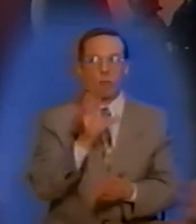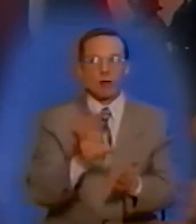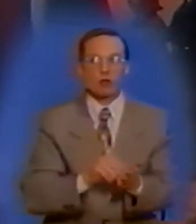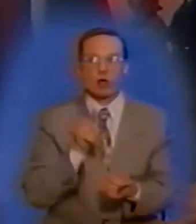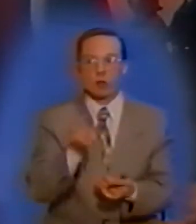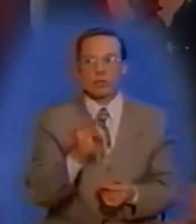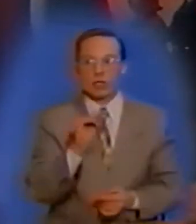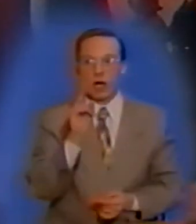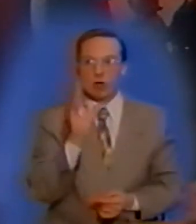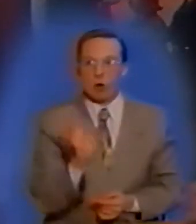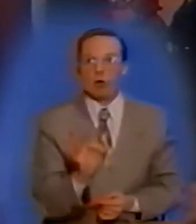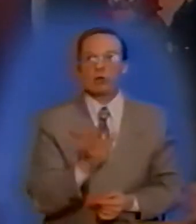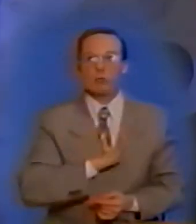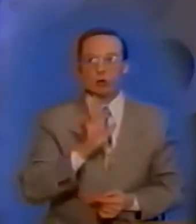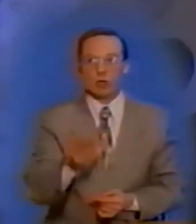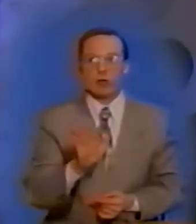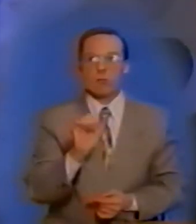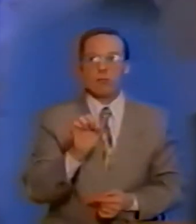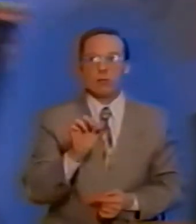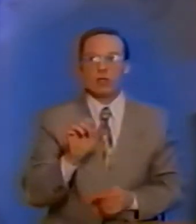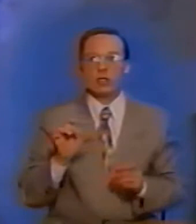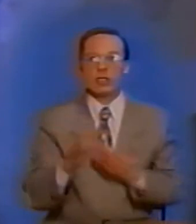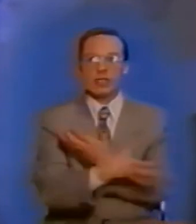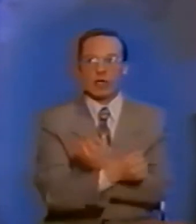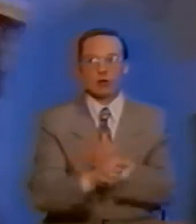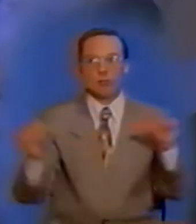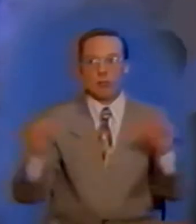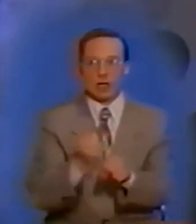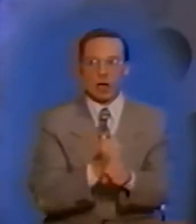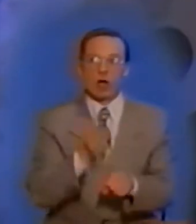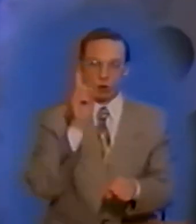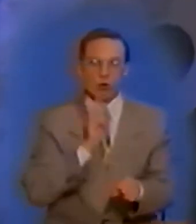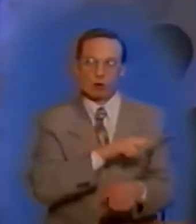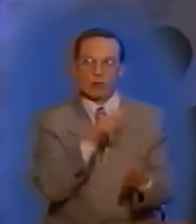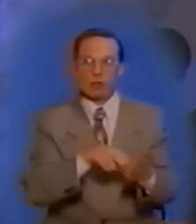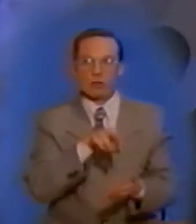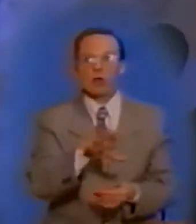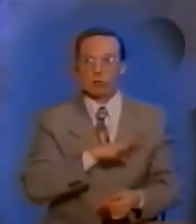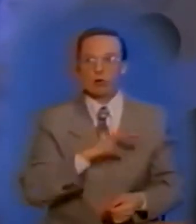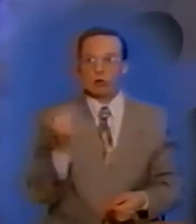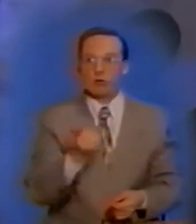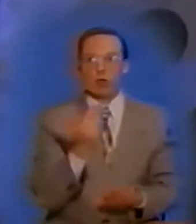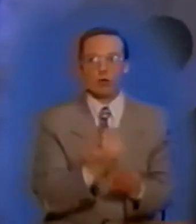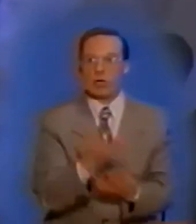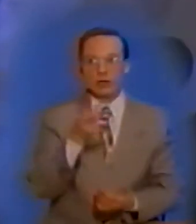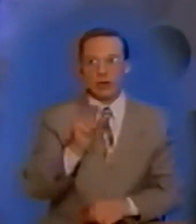teko kada nors būti gėjų bare? Ne, neteko. O norėtumėt nueiti? Būtų įdomu, kodėl